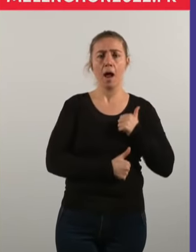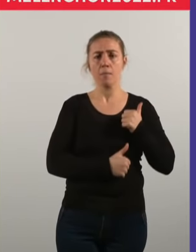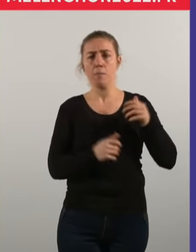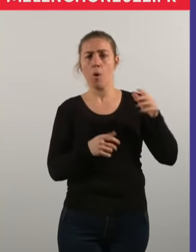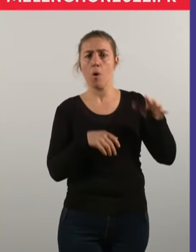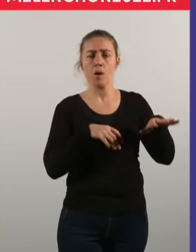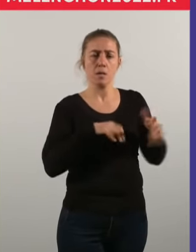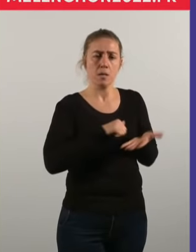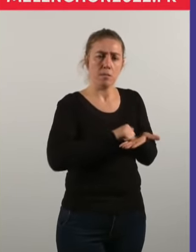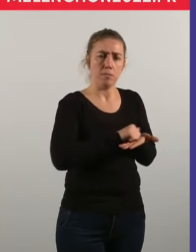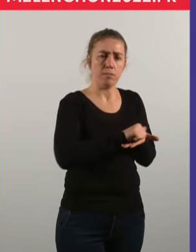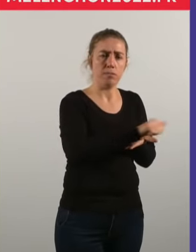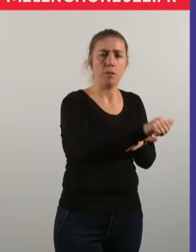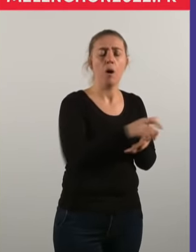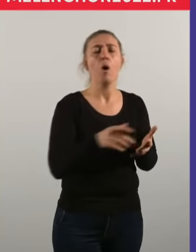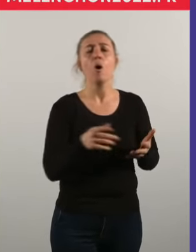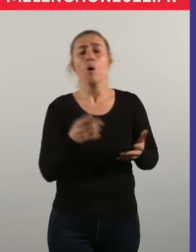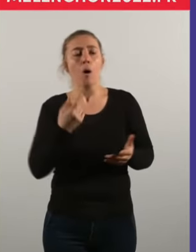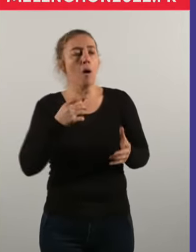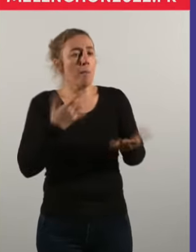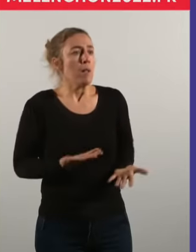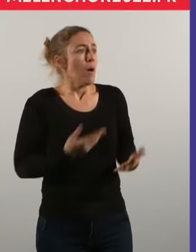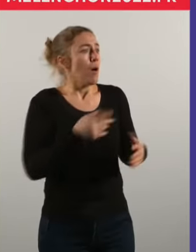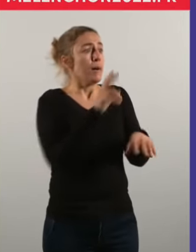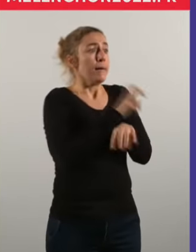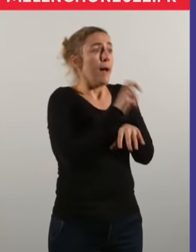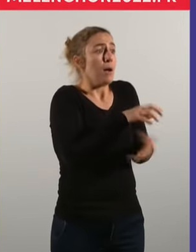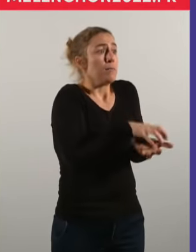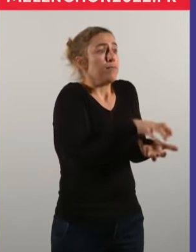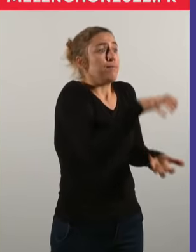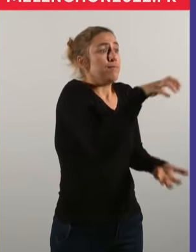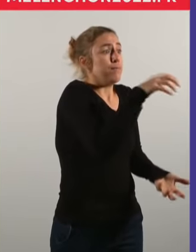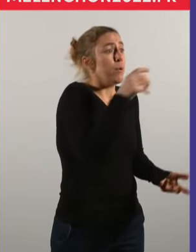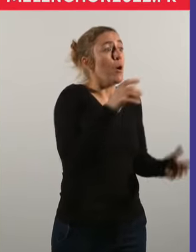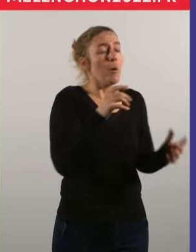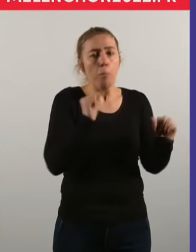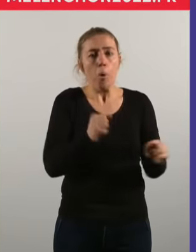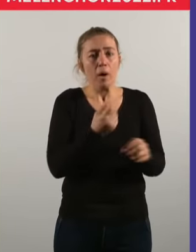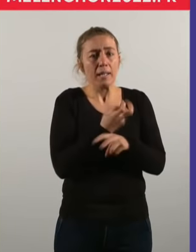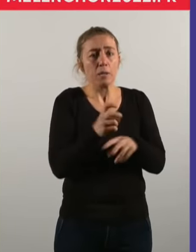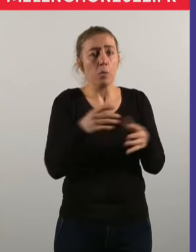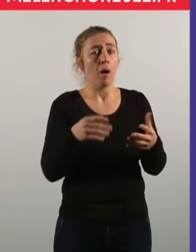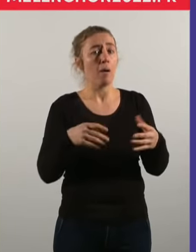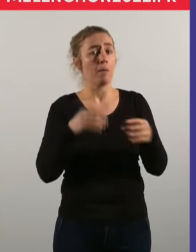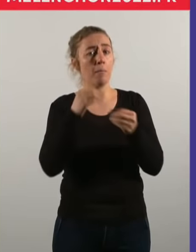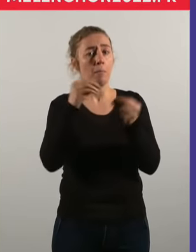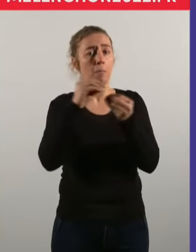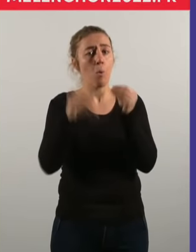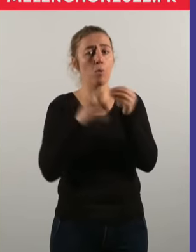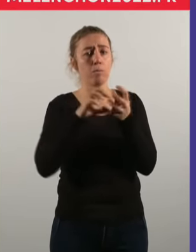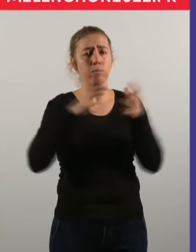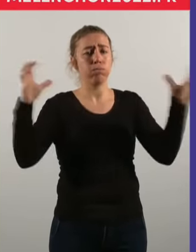qu'on continue à stocker de quoi faire sauter 17 fois la planète.